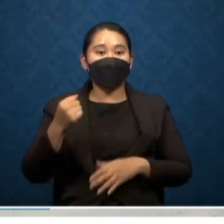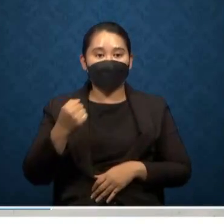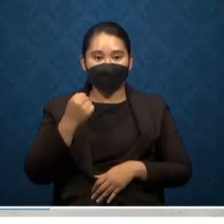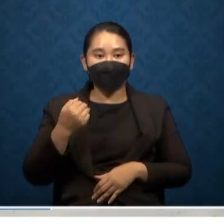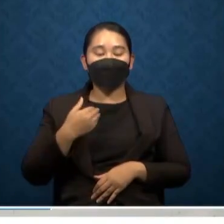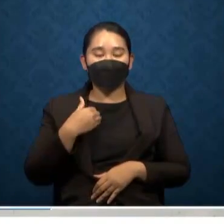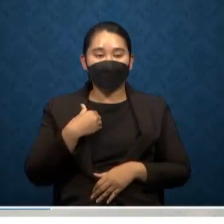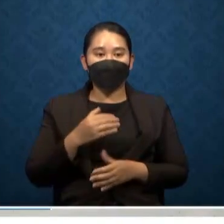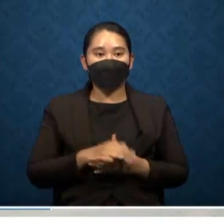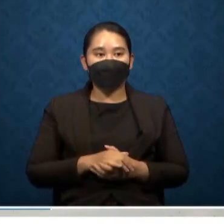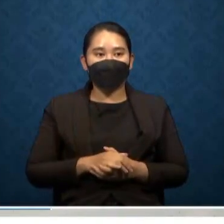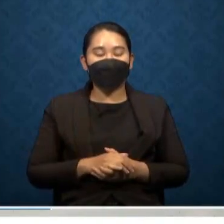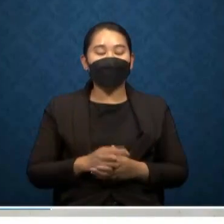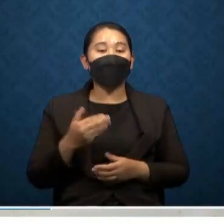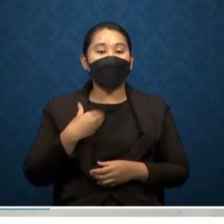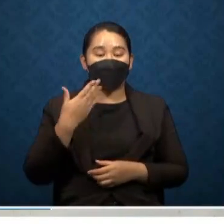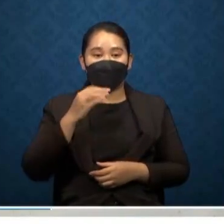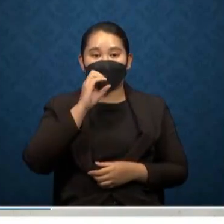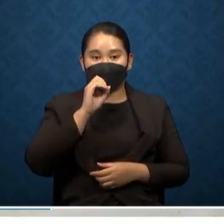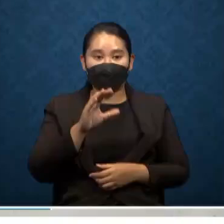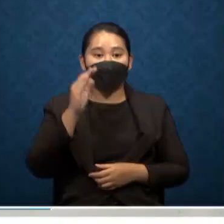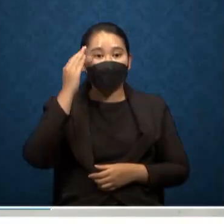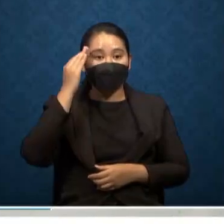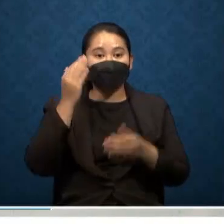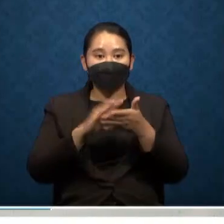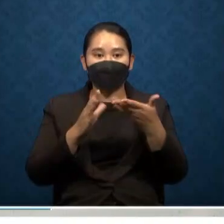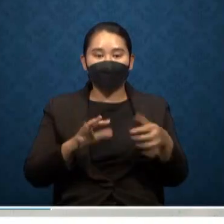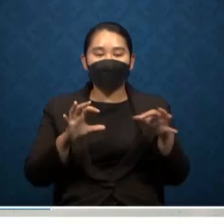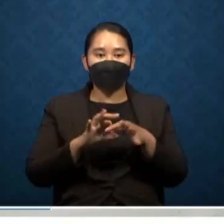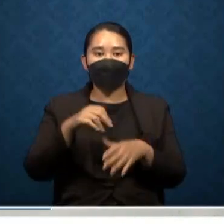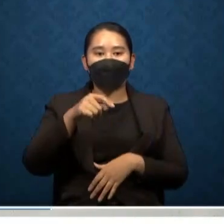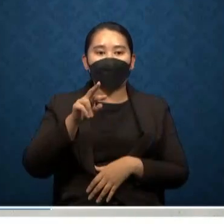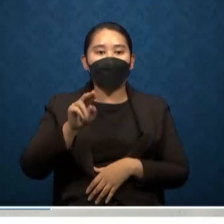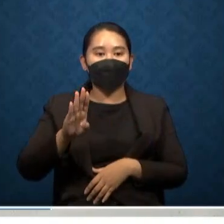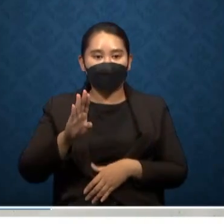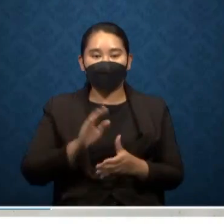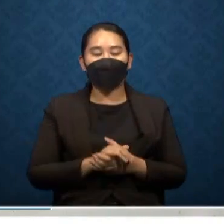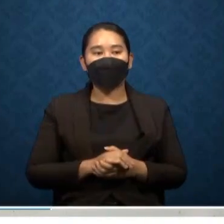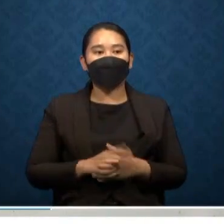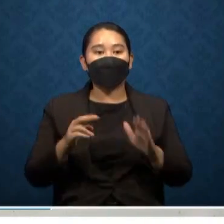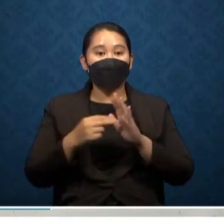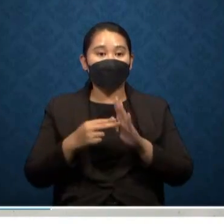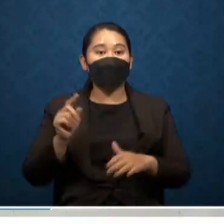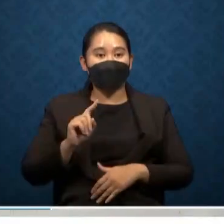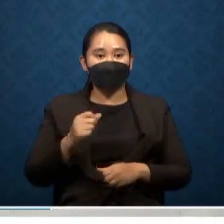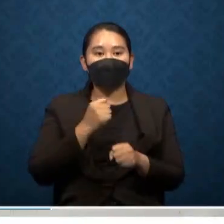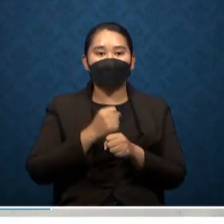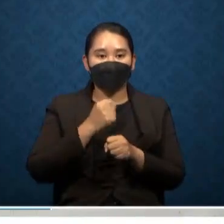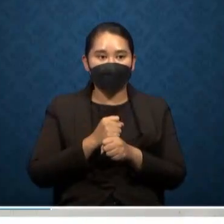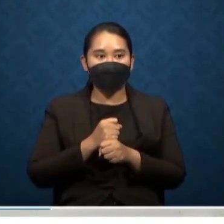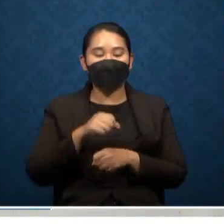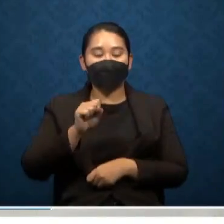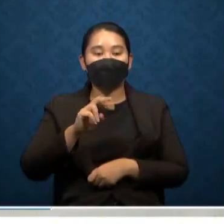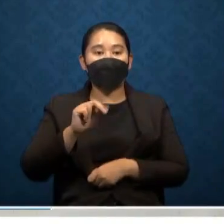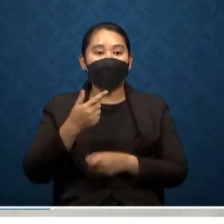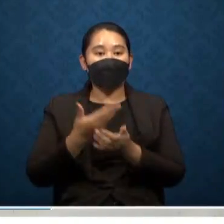ที่ได้กราบเรียนไปตอนนำเสนอพระราชร่างพระราชบัญญัตินะครับว่าการดำเนินการของสำนักงบประ